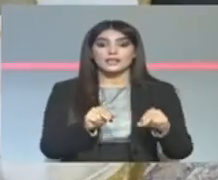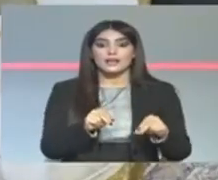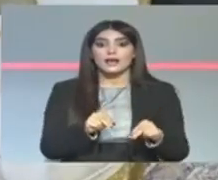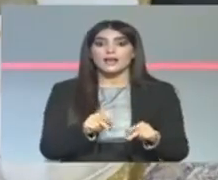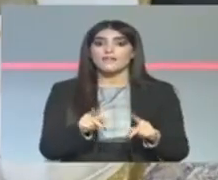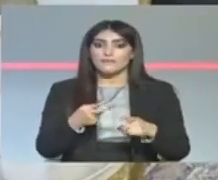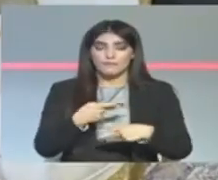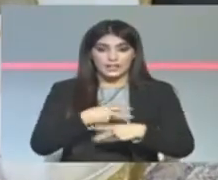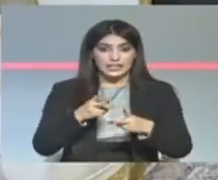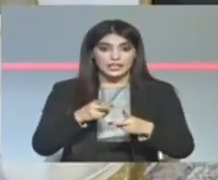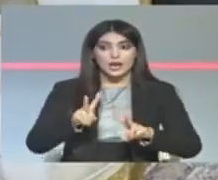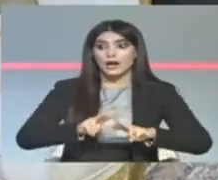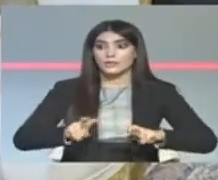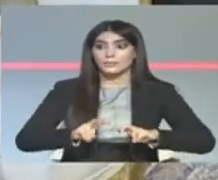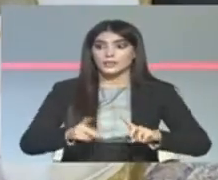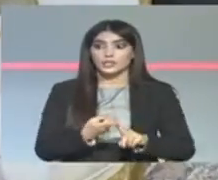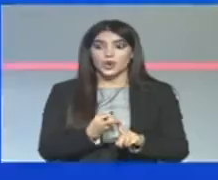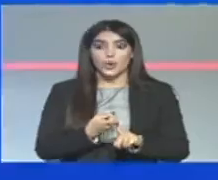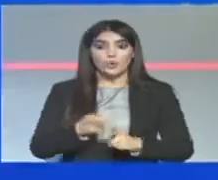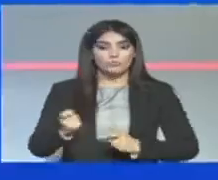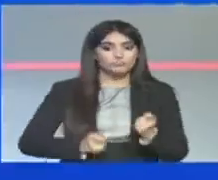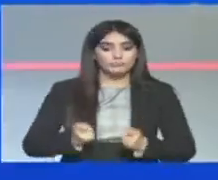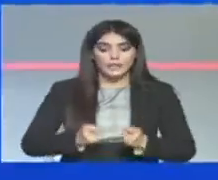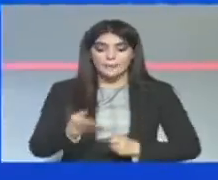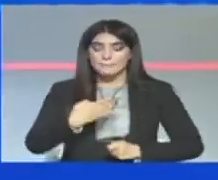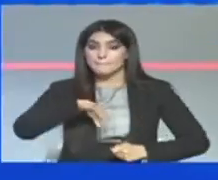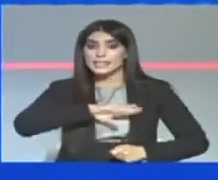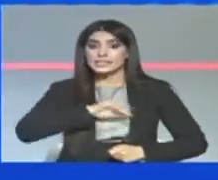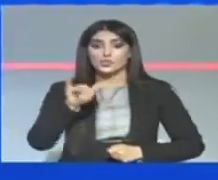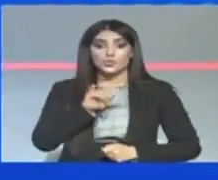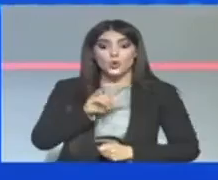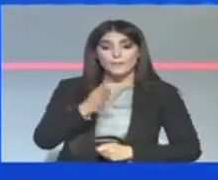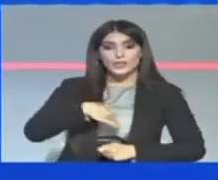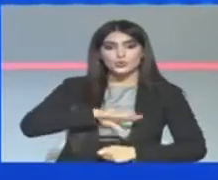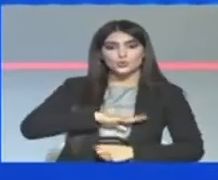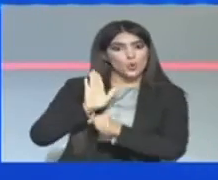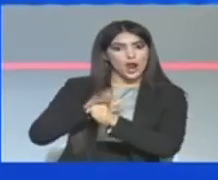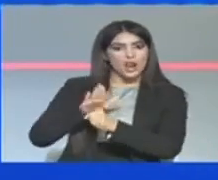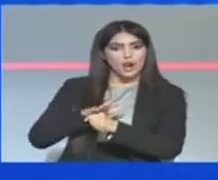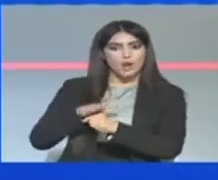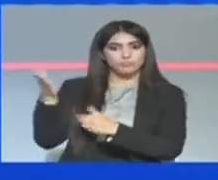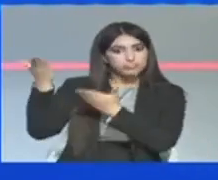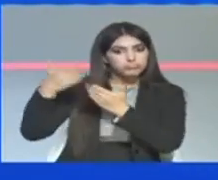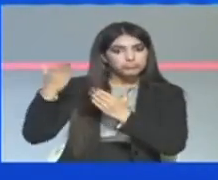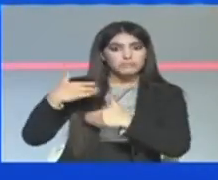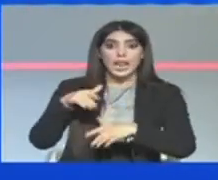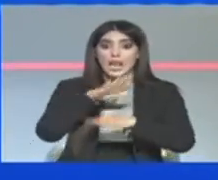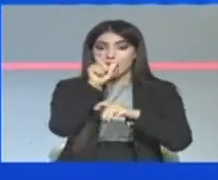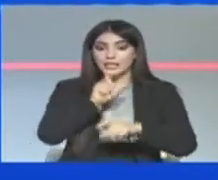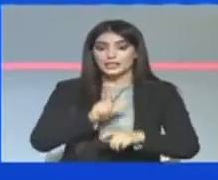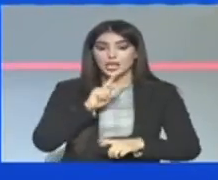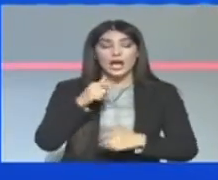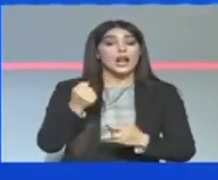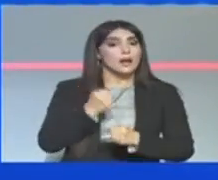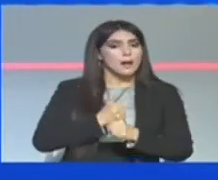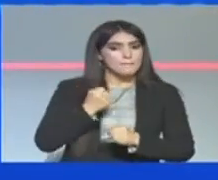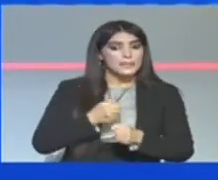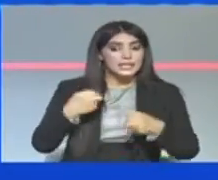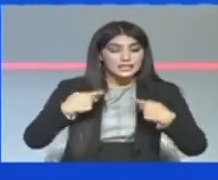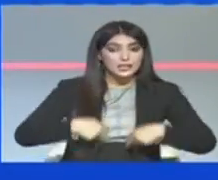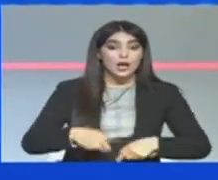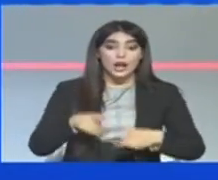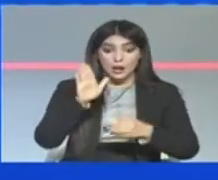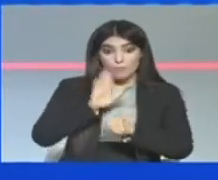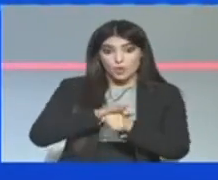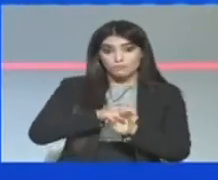لتحديد المسؤوليات وتحميلها لاصحابها كما تم التطرق الى مجهودات الوزاره لاعاده ترحيل